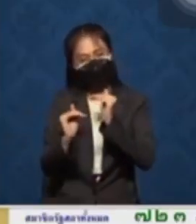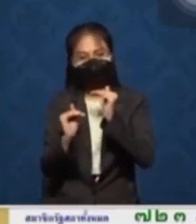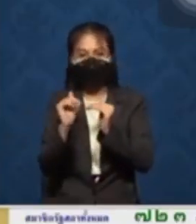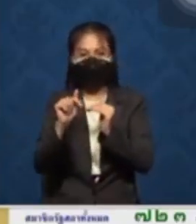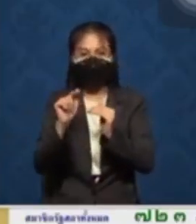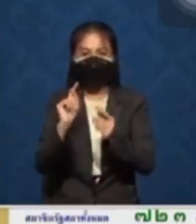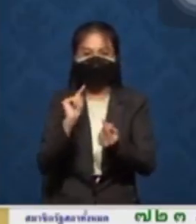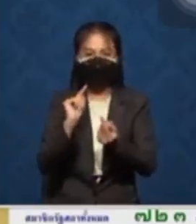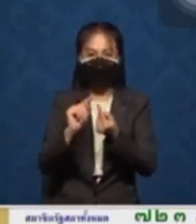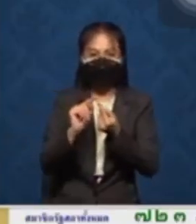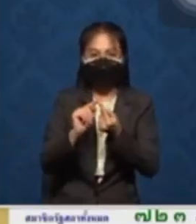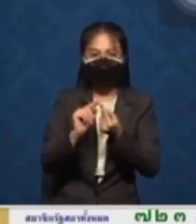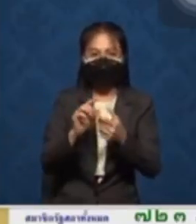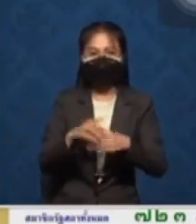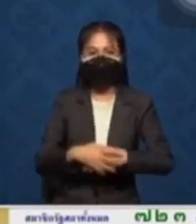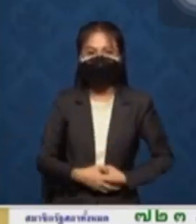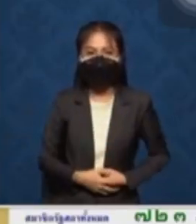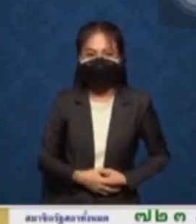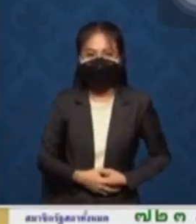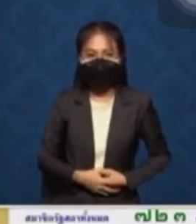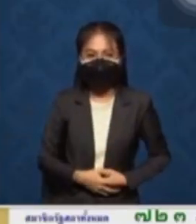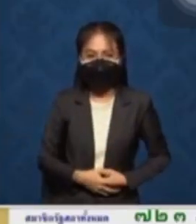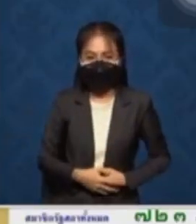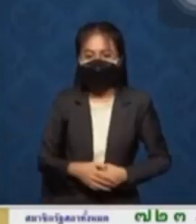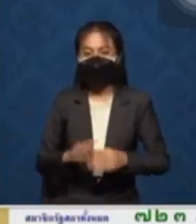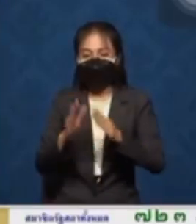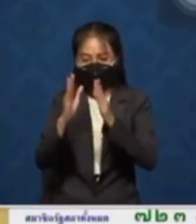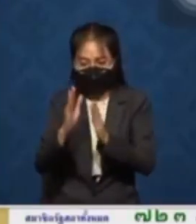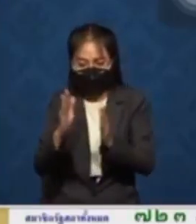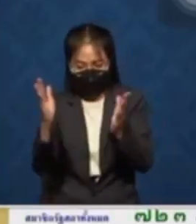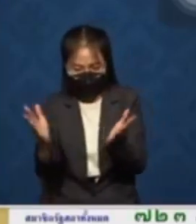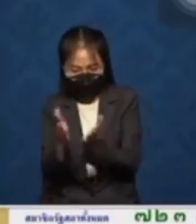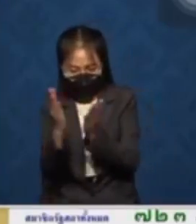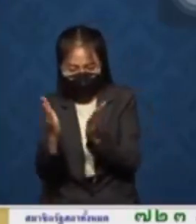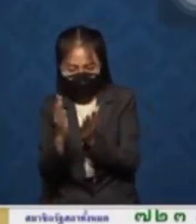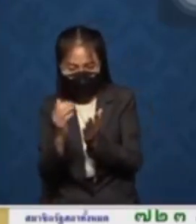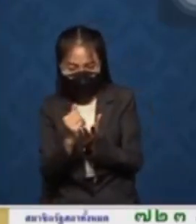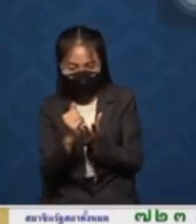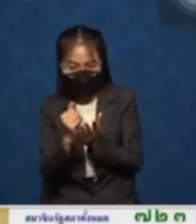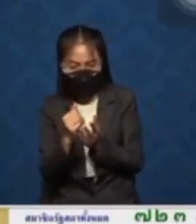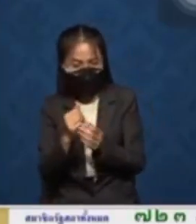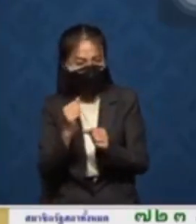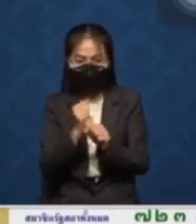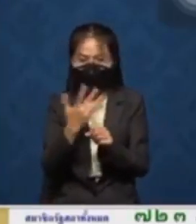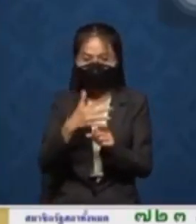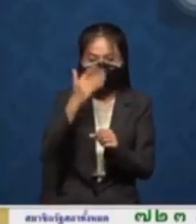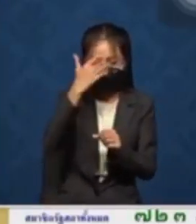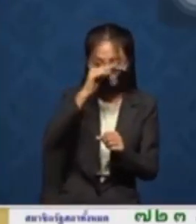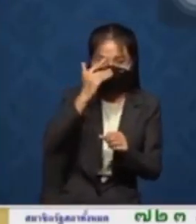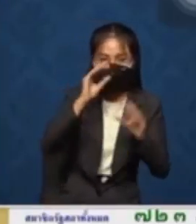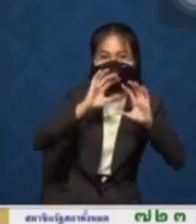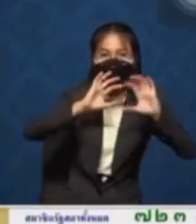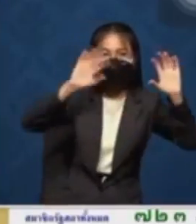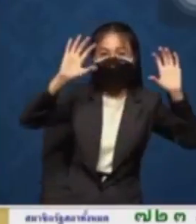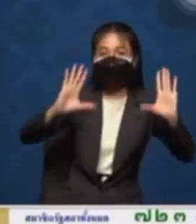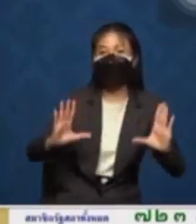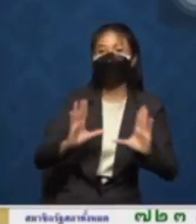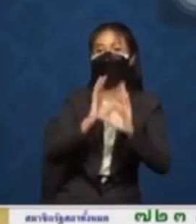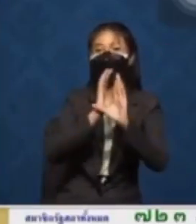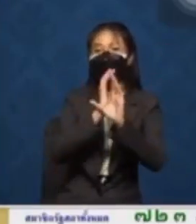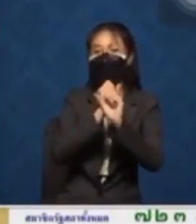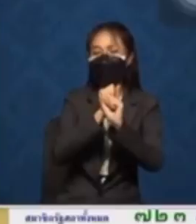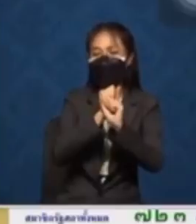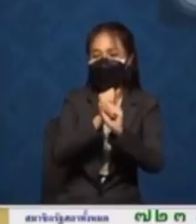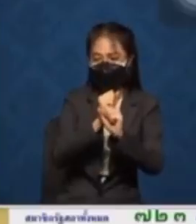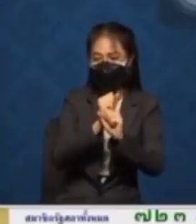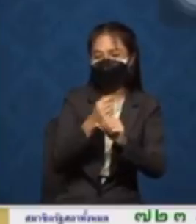ติกาที่เป็นธรรมฝ่ายที่สนับสนุนแทบจะไม่ต้องทำอะไรเลยครับเพราะว่าหน่วยงานของรัฐนั้นมีการสรุปข้อดีของรัฐธรรมนูญ60นั้นส่ง